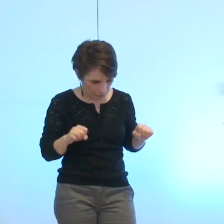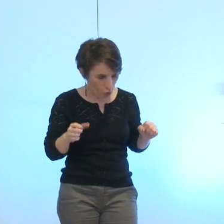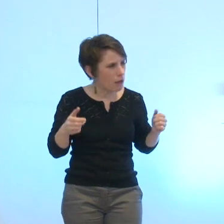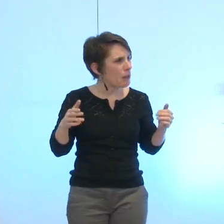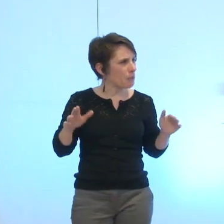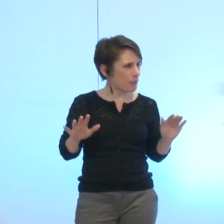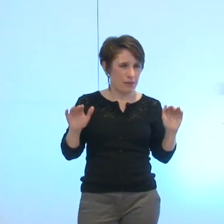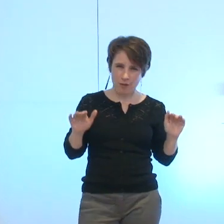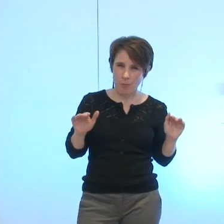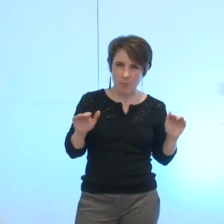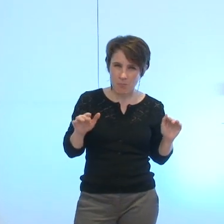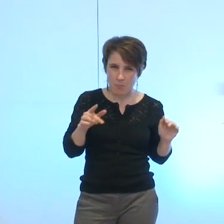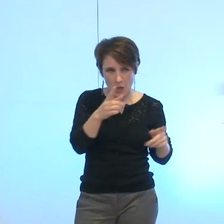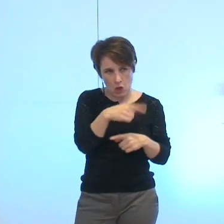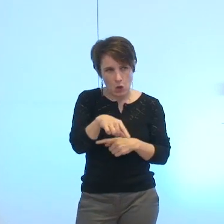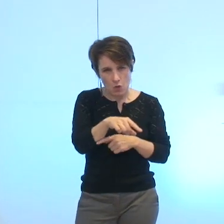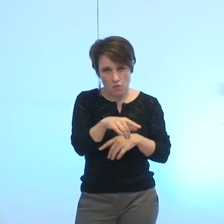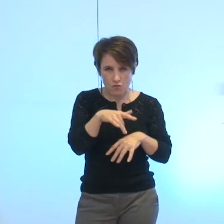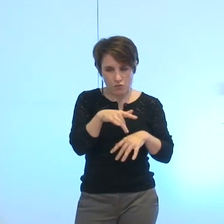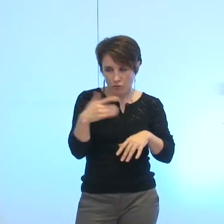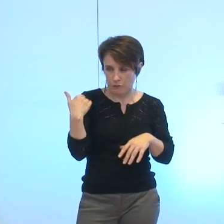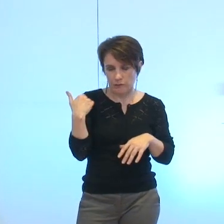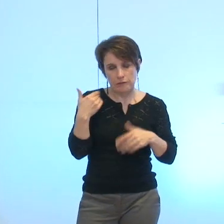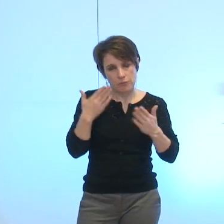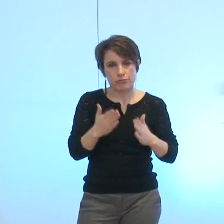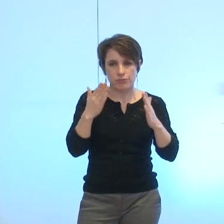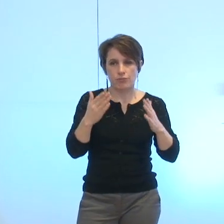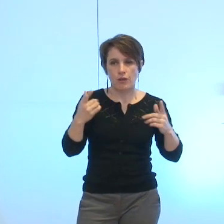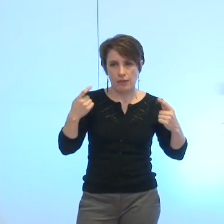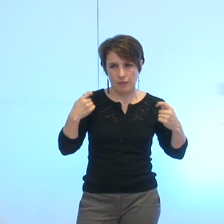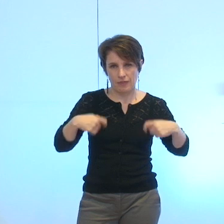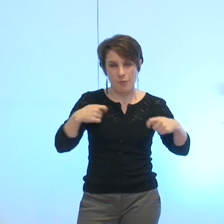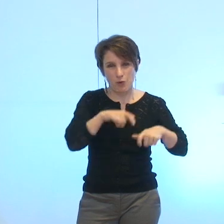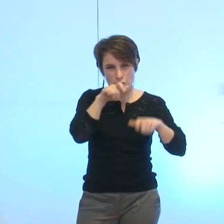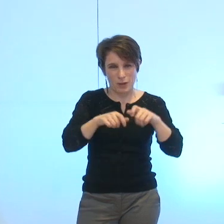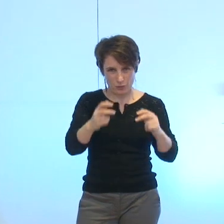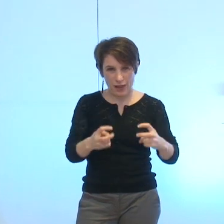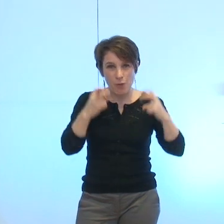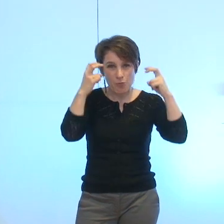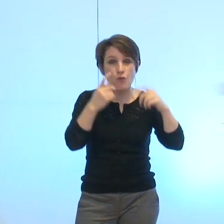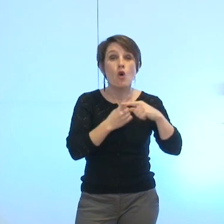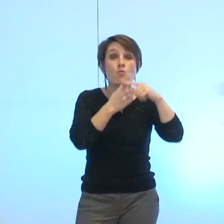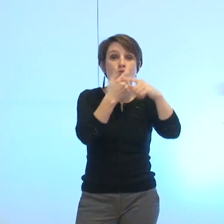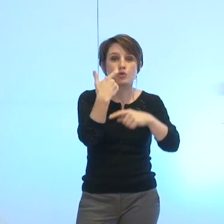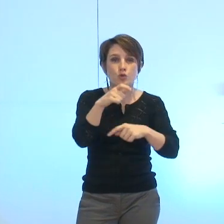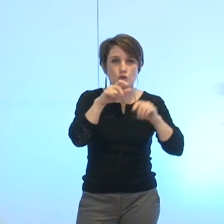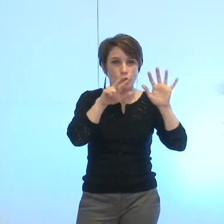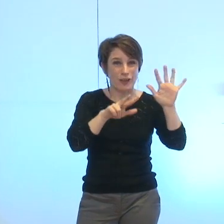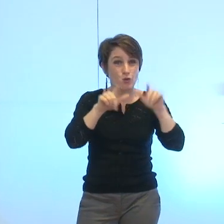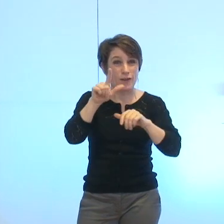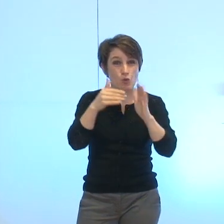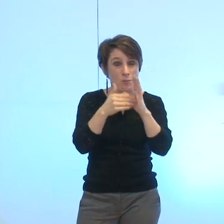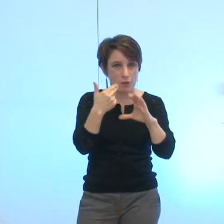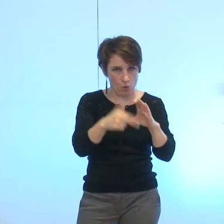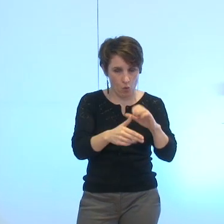augmenté les dépenses de personnel de 2 0000 € augmenter les